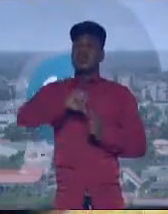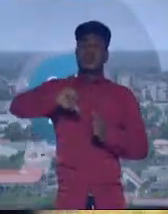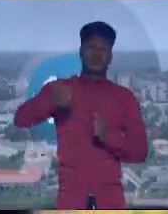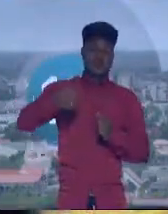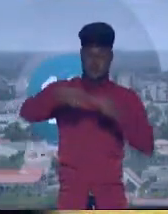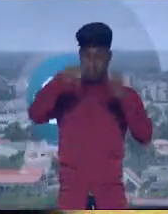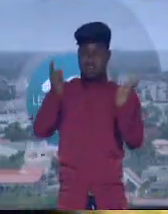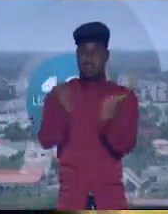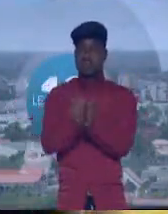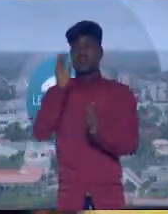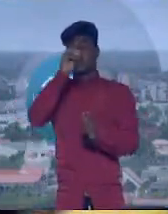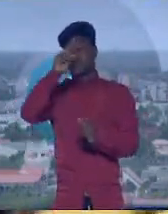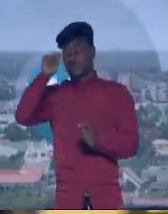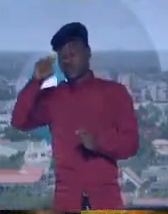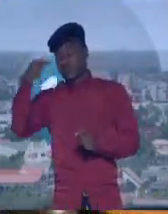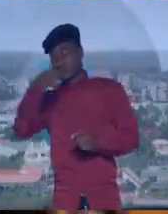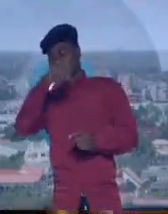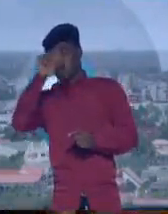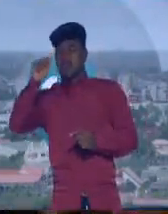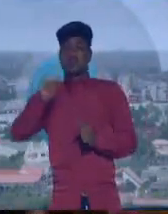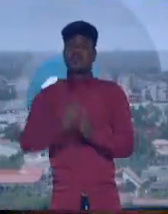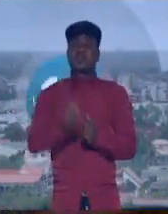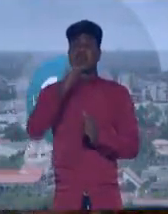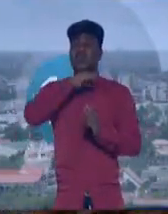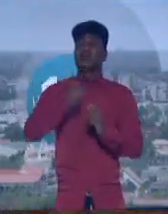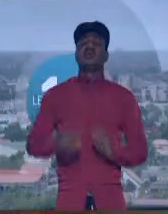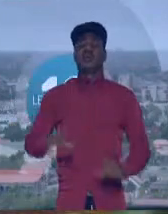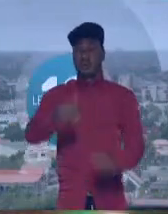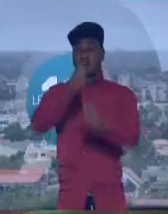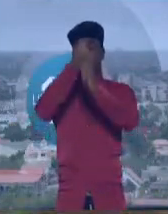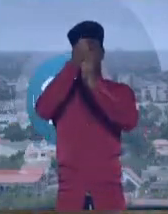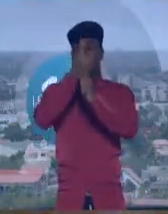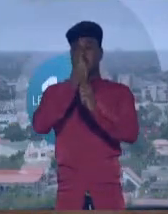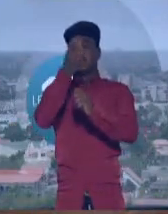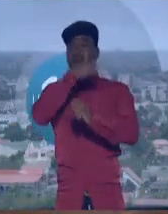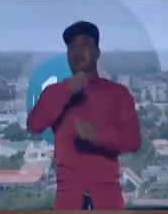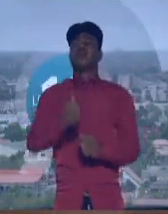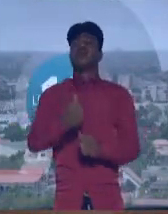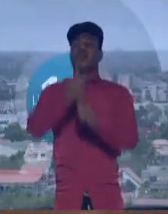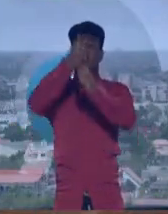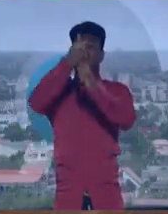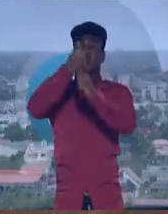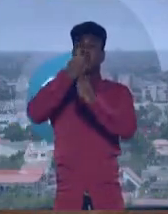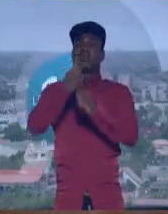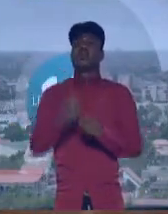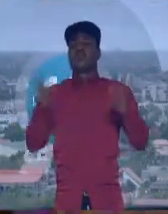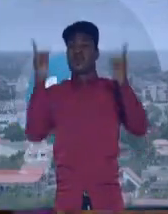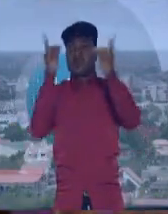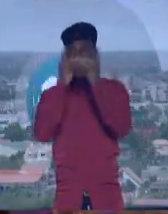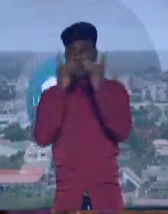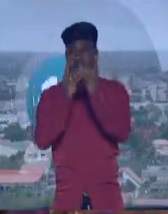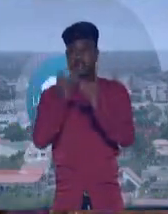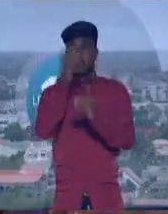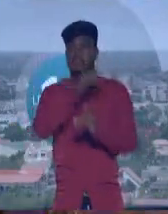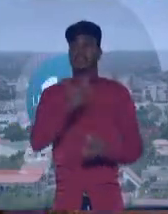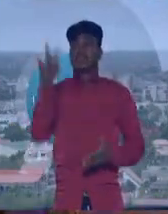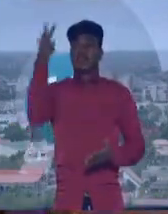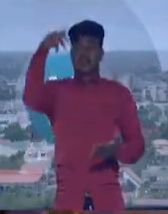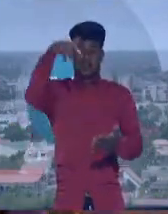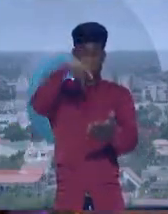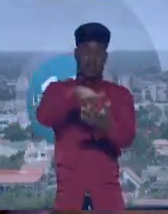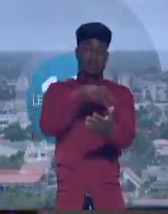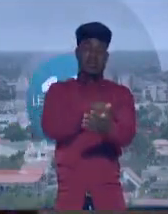Omega. Le Super Galien Souleymane Sanou remporte essentiellement un trophée, une attestation, 3 millions de francs CFA et une